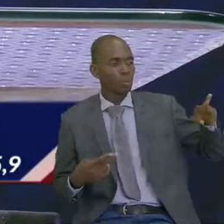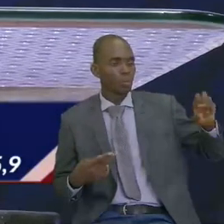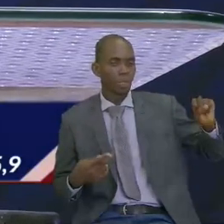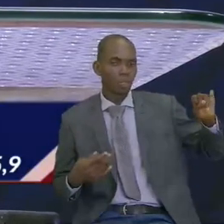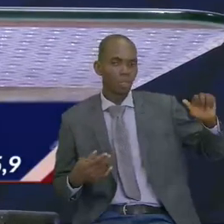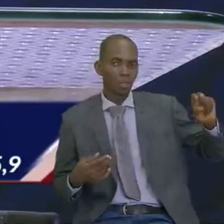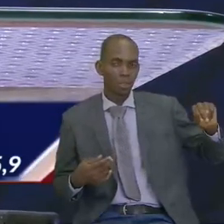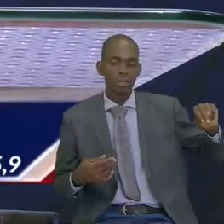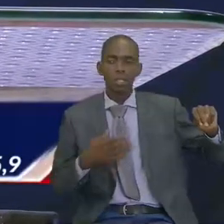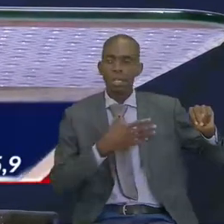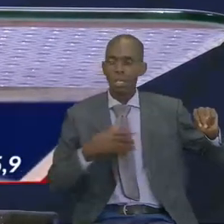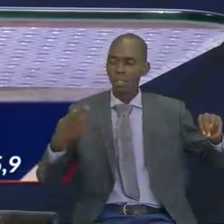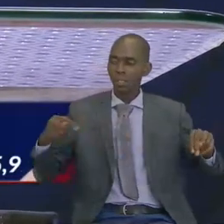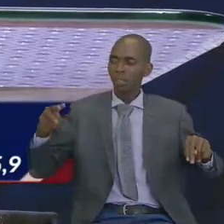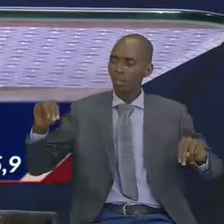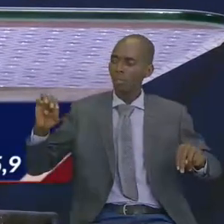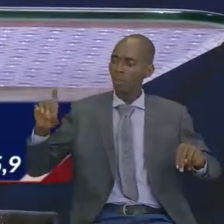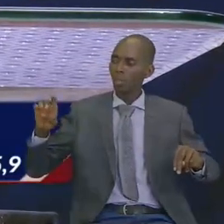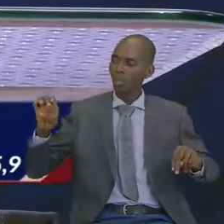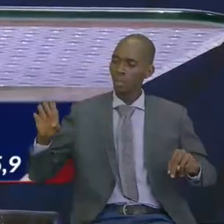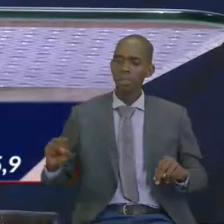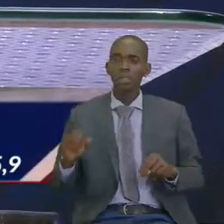les Perses. Donc Daniel a tout vu